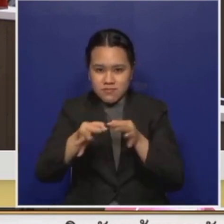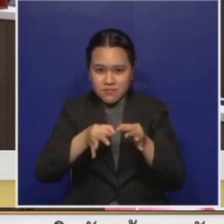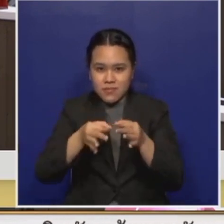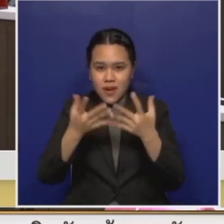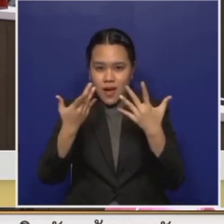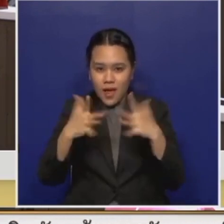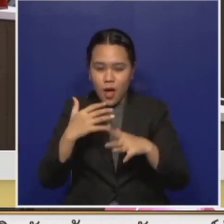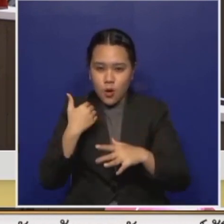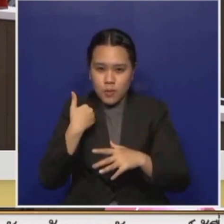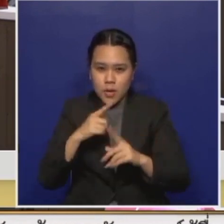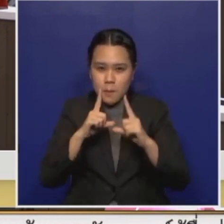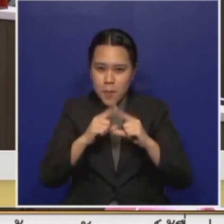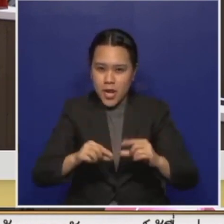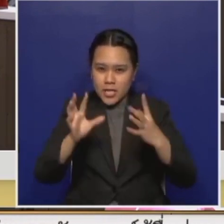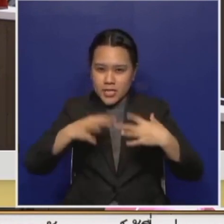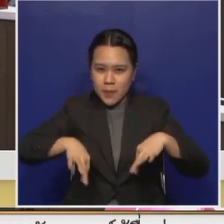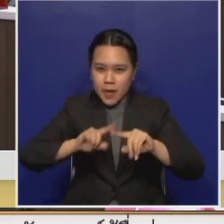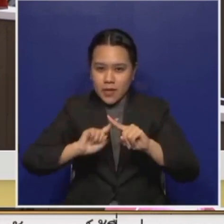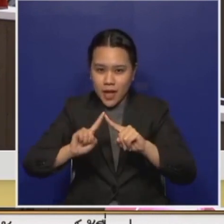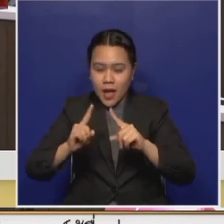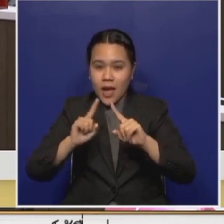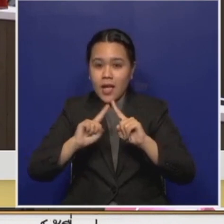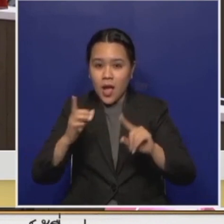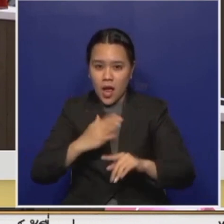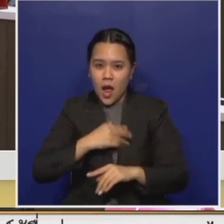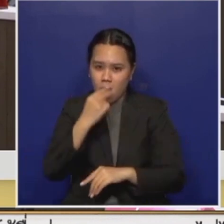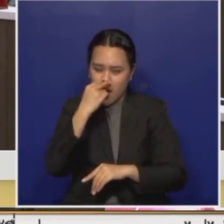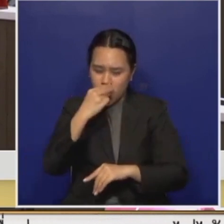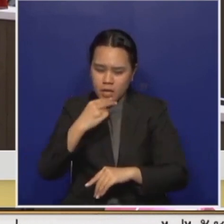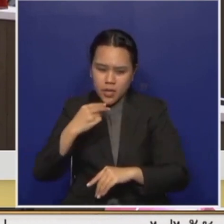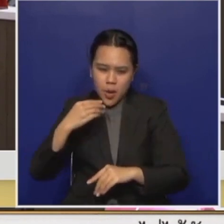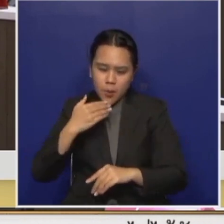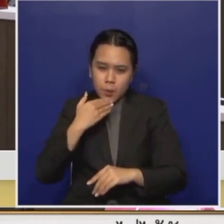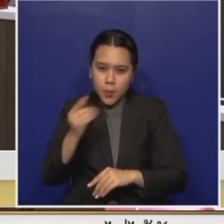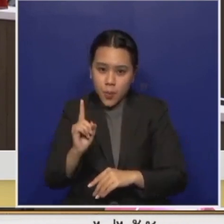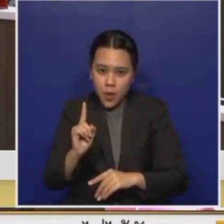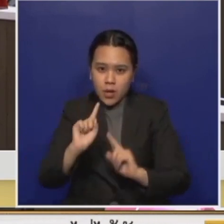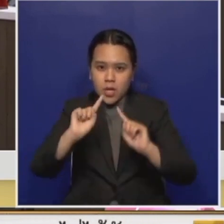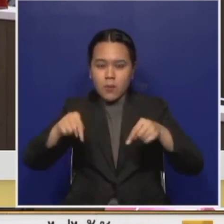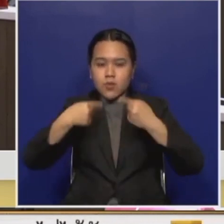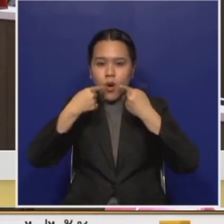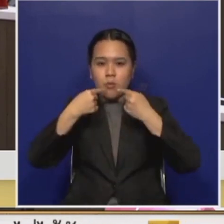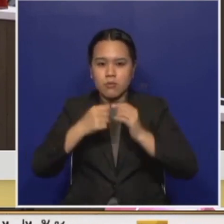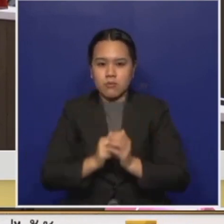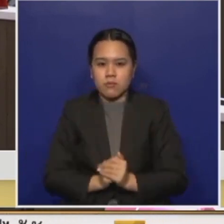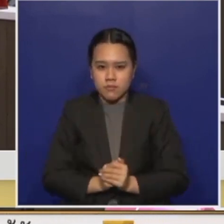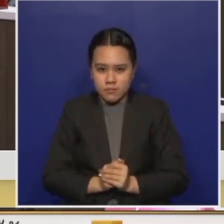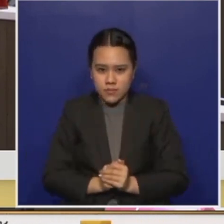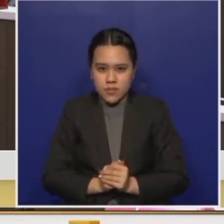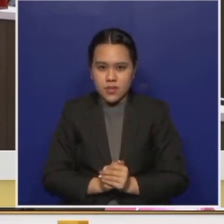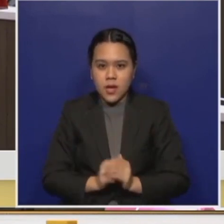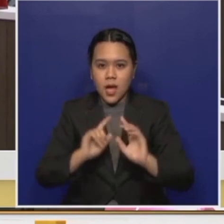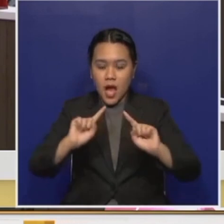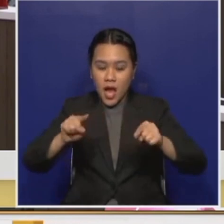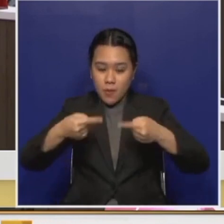สิ่งหน่งที่เราเห็นในการอภิosaurus ปตลอดมาก็คือว่าคำตอบครับคำตอบชี้แจงข้